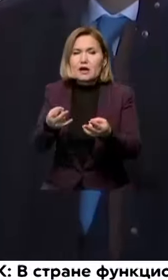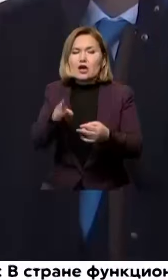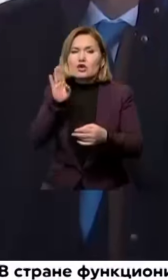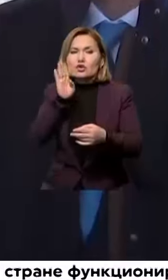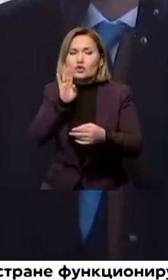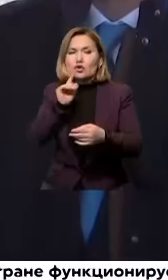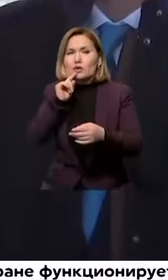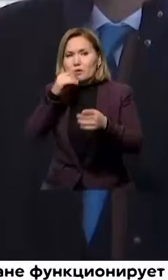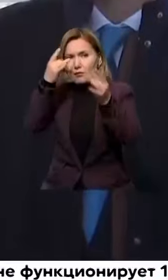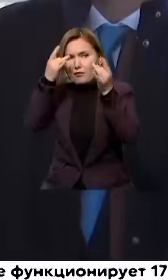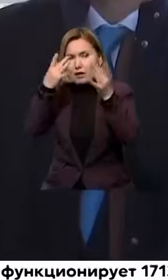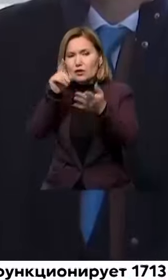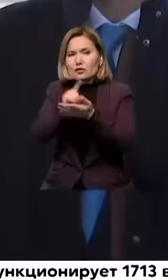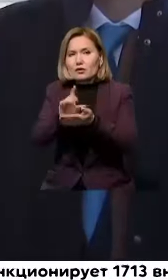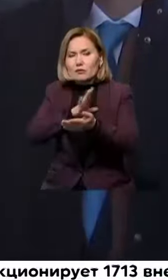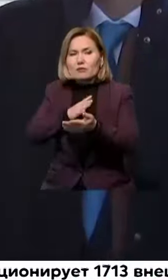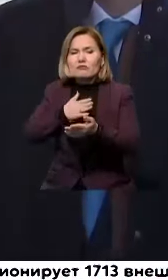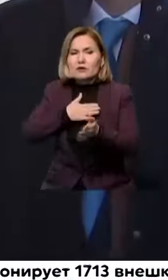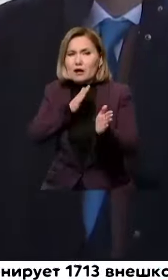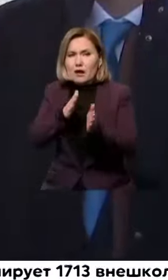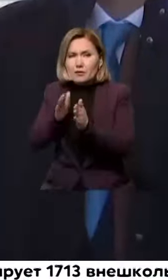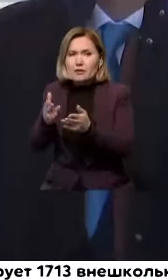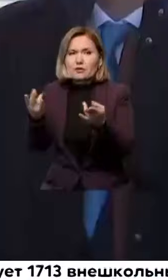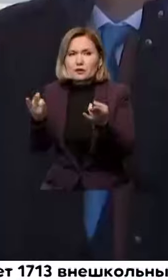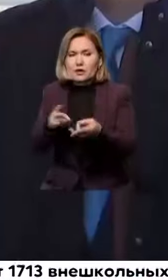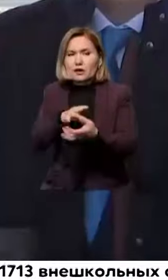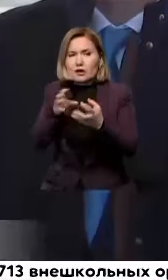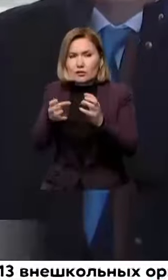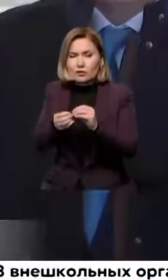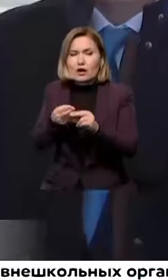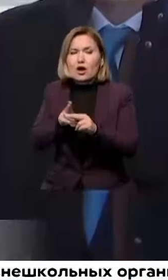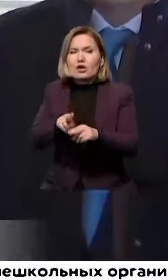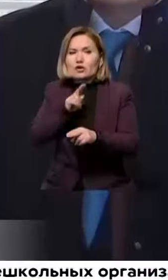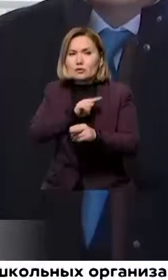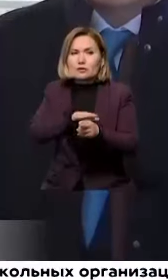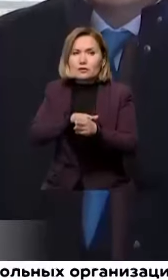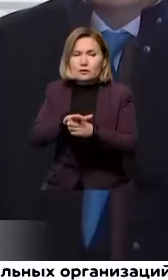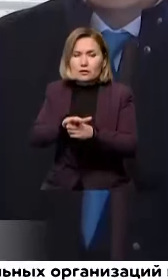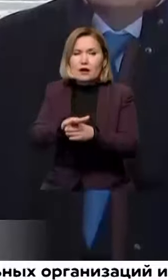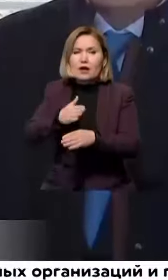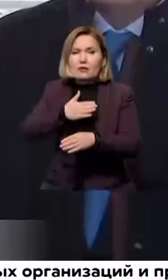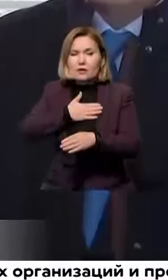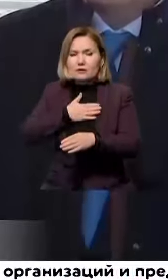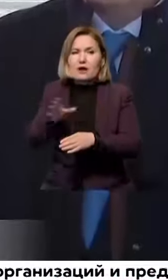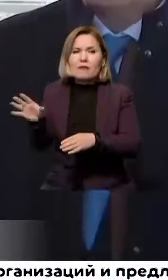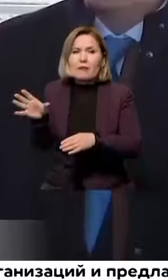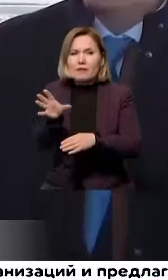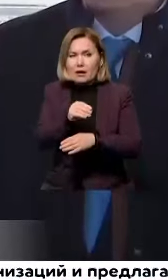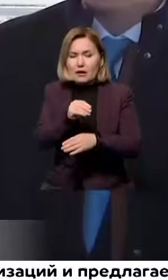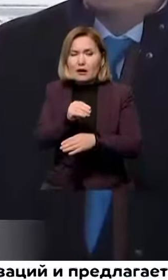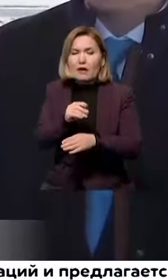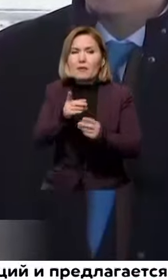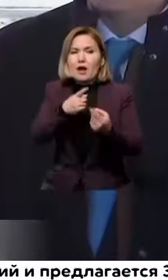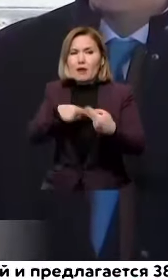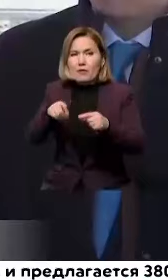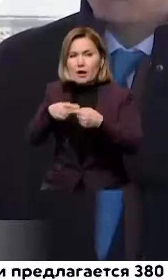мәдениеті болу керек бізде. Оны қалыптастыру керек. Бұл үлкен маңызды міндет. Сондықтан барлық